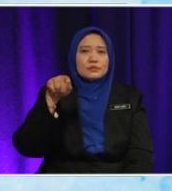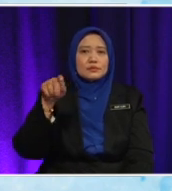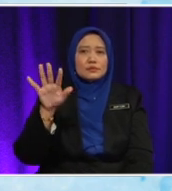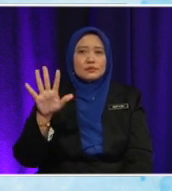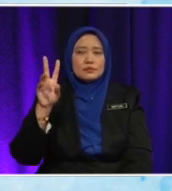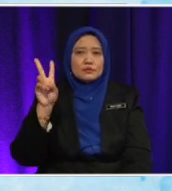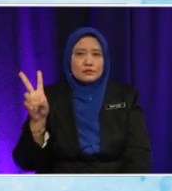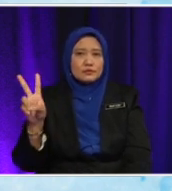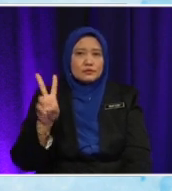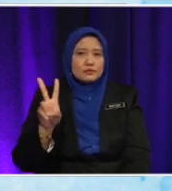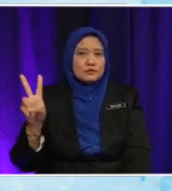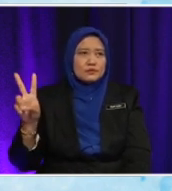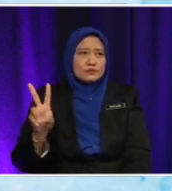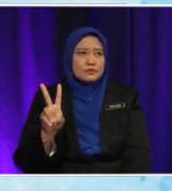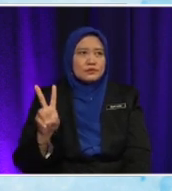Oke